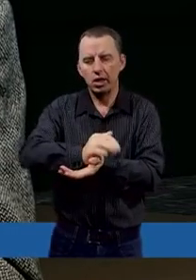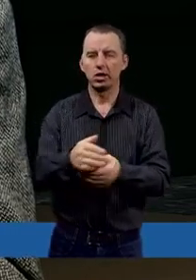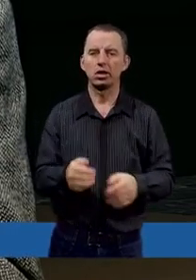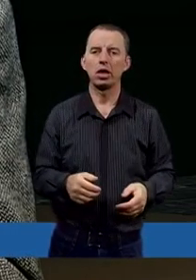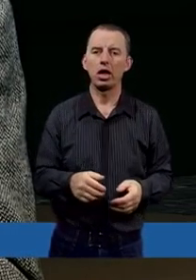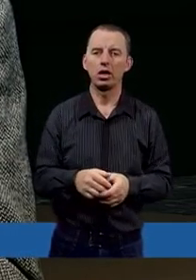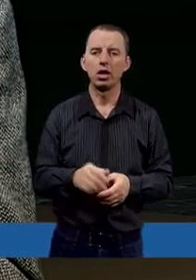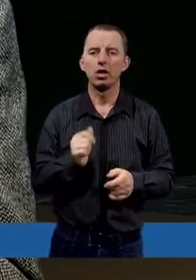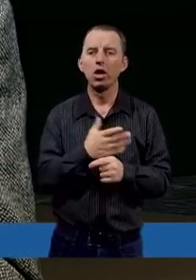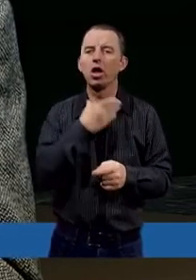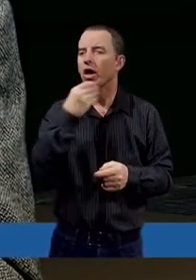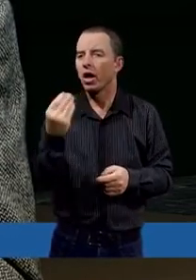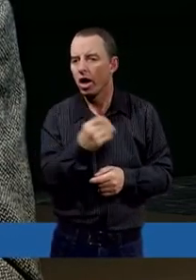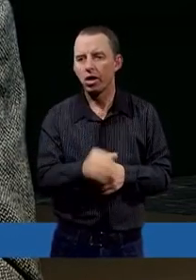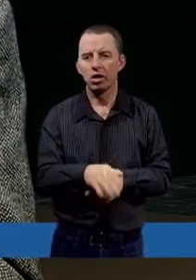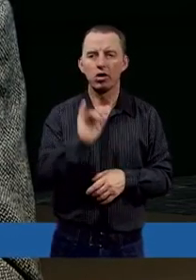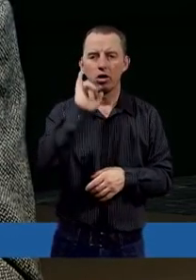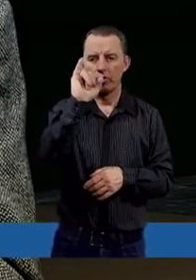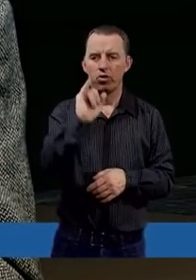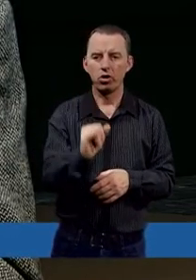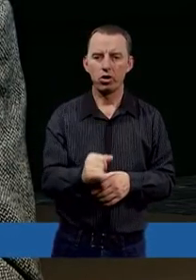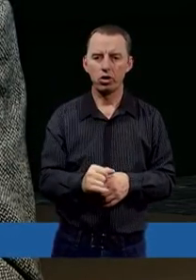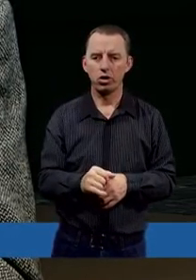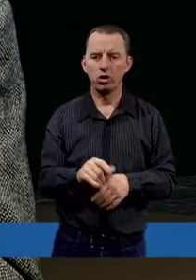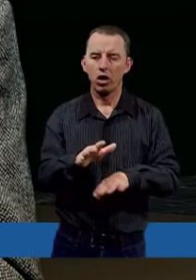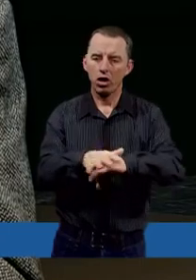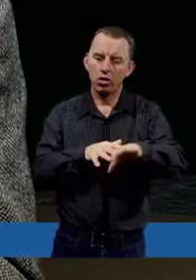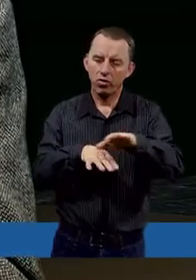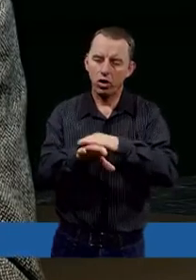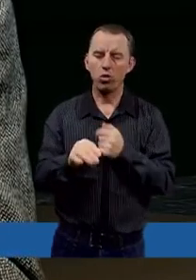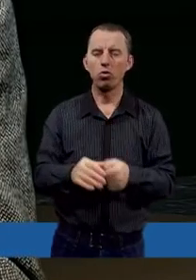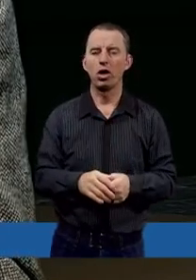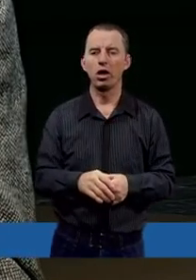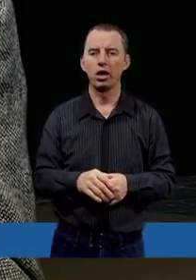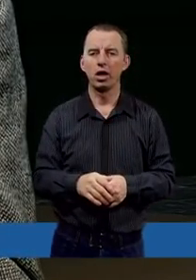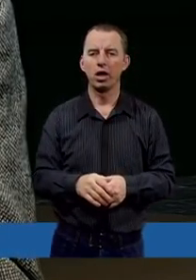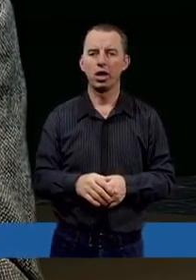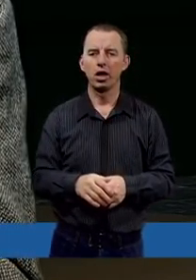że uciskasz, że gardzisz tworem z twoich rąk.